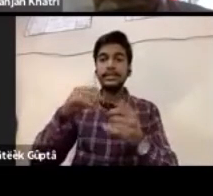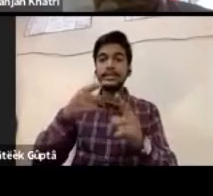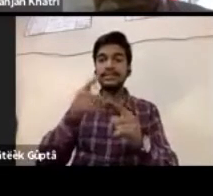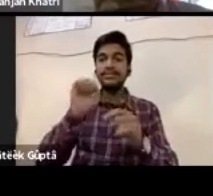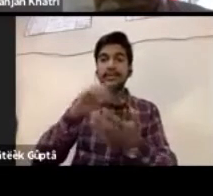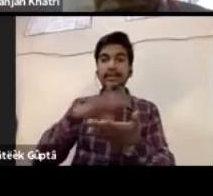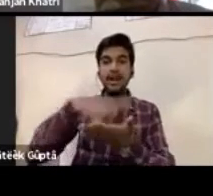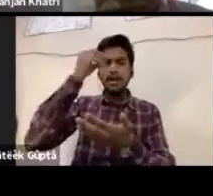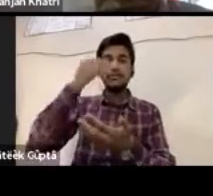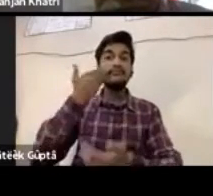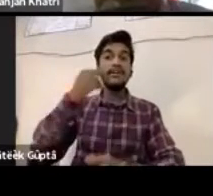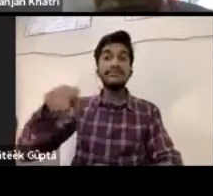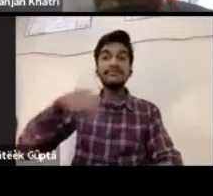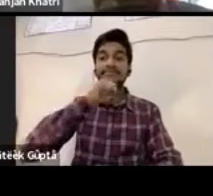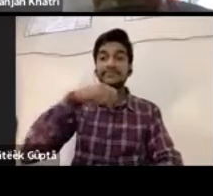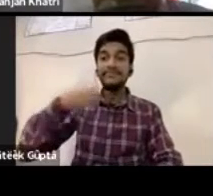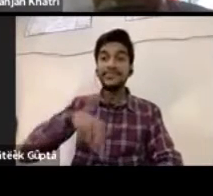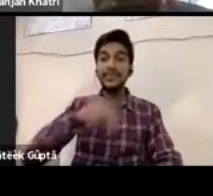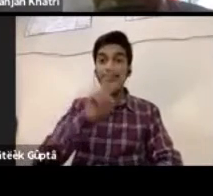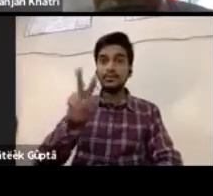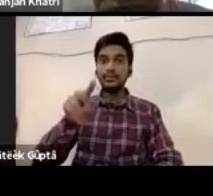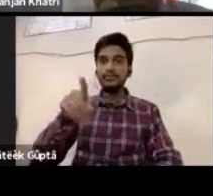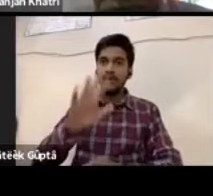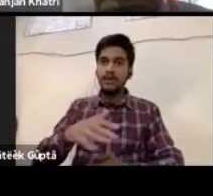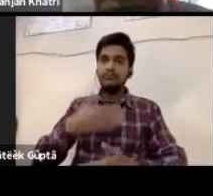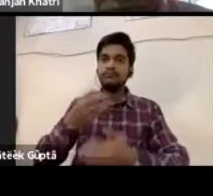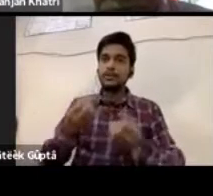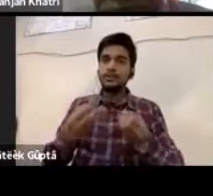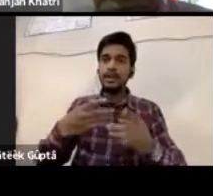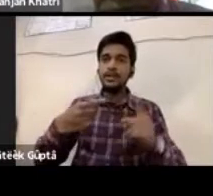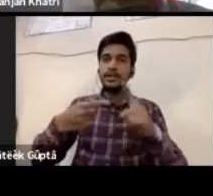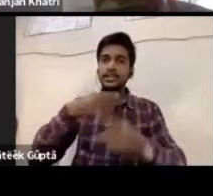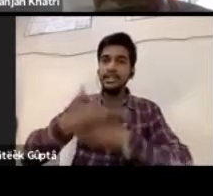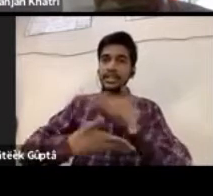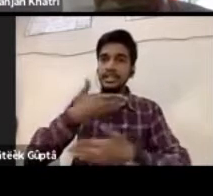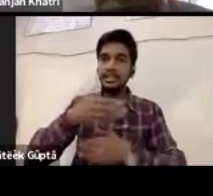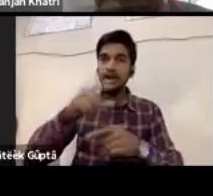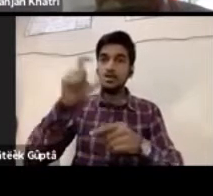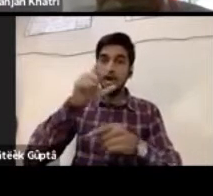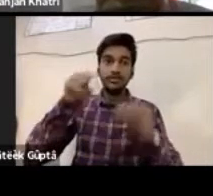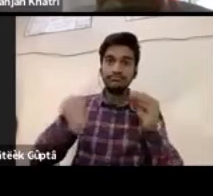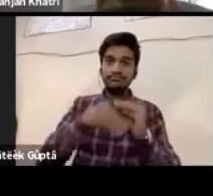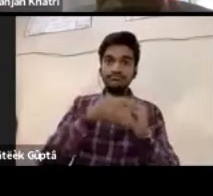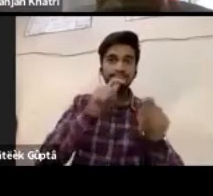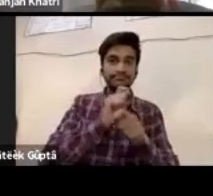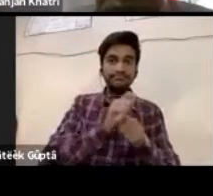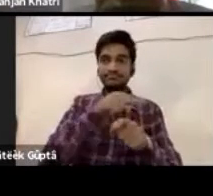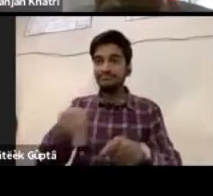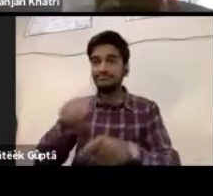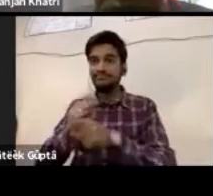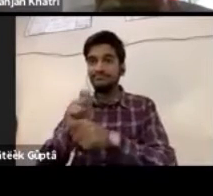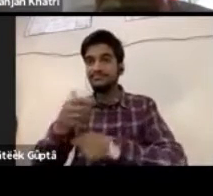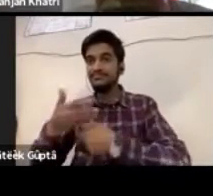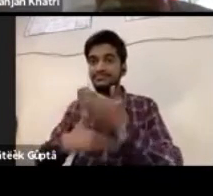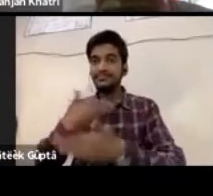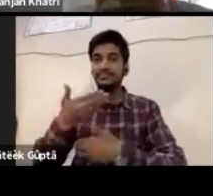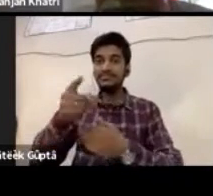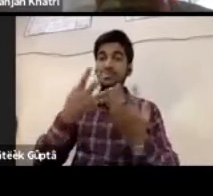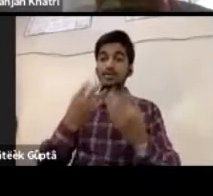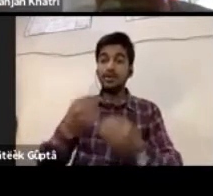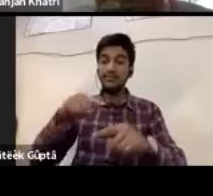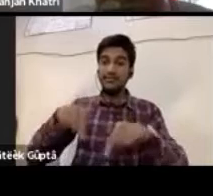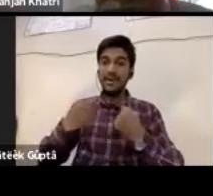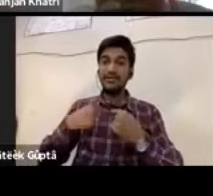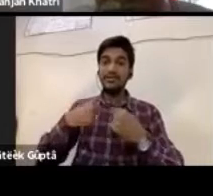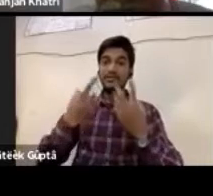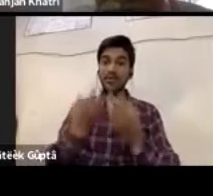22 इयर्स. तो मैंने तब से पढ़ाना शुरू किया अपने कॉलेज के साथ एंड आई बिकेम फाइनेंशियली इंडिपेंडेंट. क्योंकि मैं